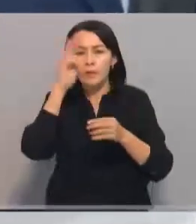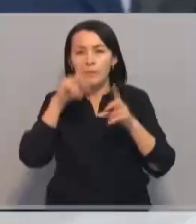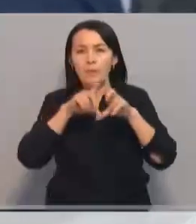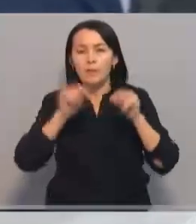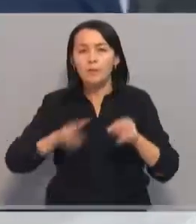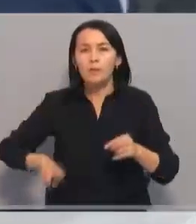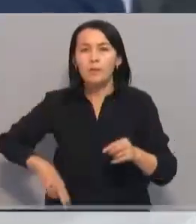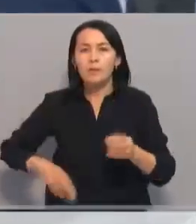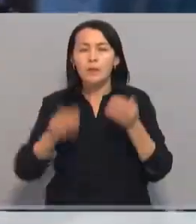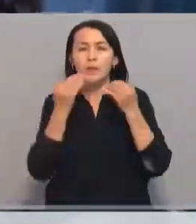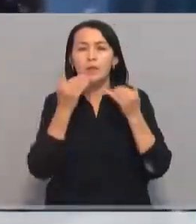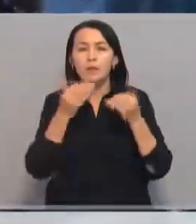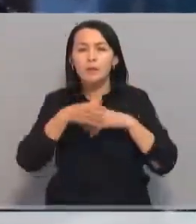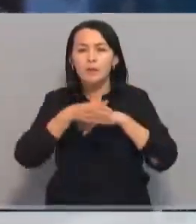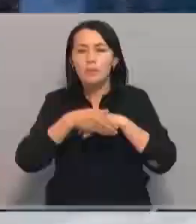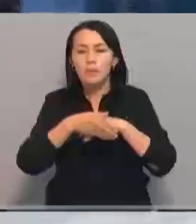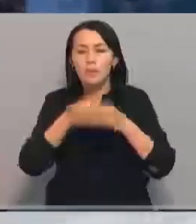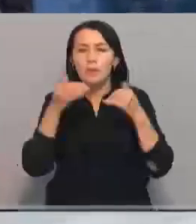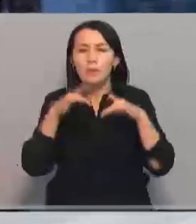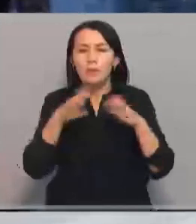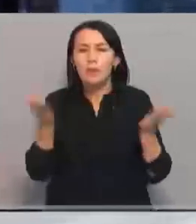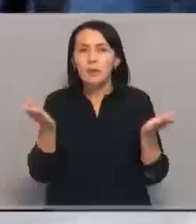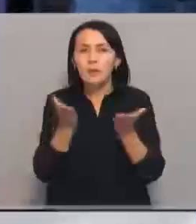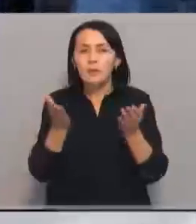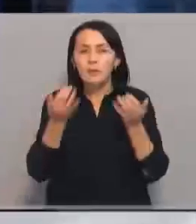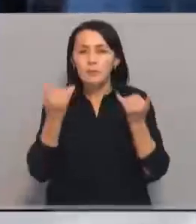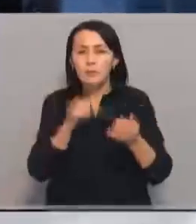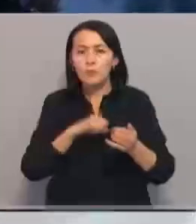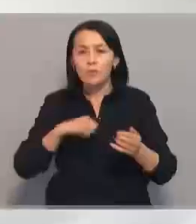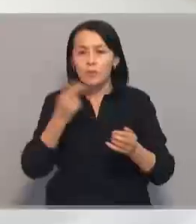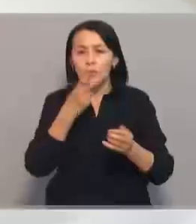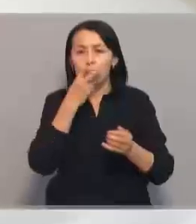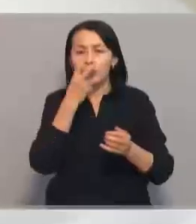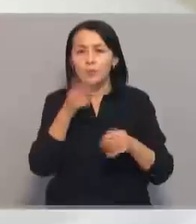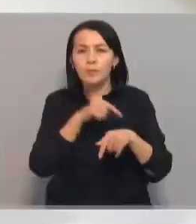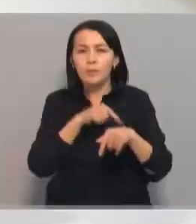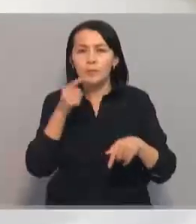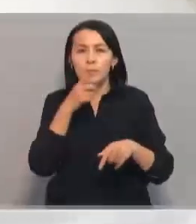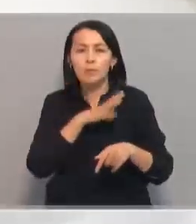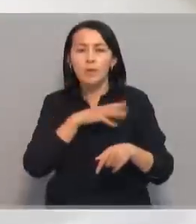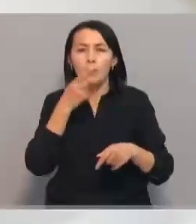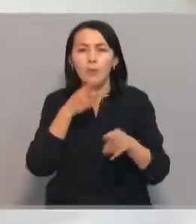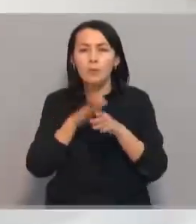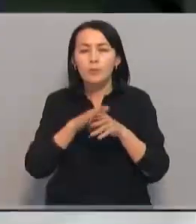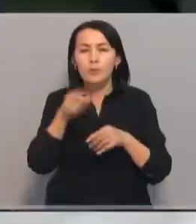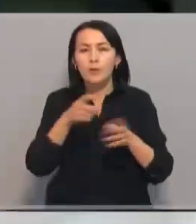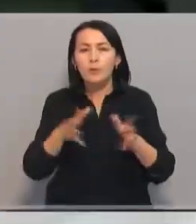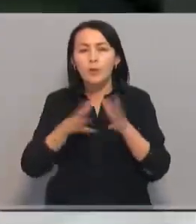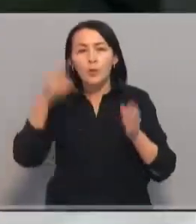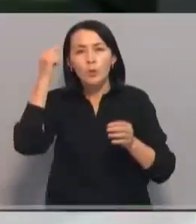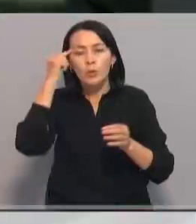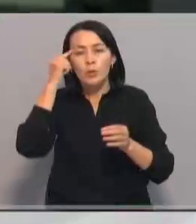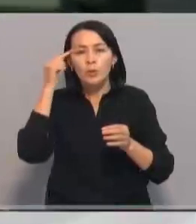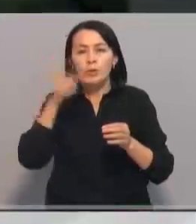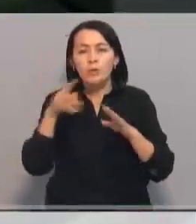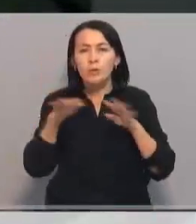директорлары жеңішінен жалғасқан жемқорлыққа барудың салдары қалай болатынын өз көздерімен көріп, әсерімен бөлісті. Айтуларынша, адамға үлкен ой